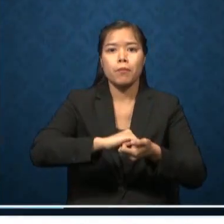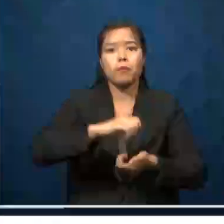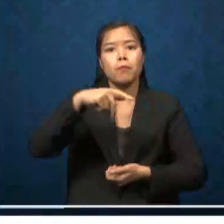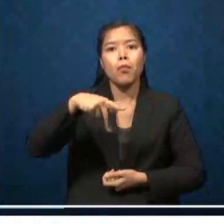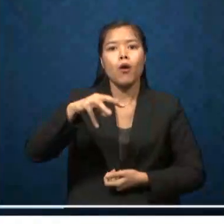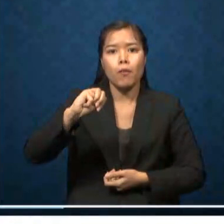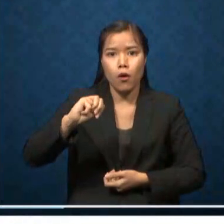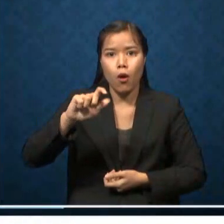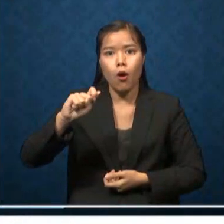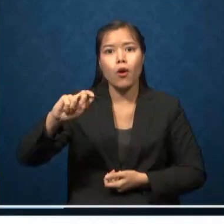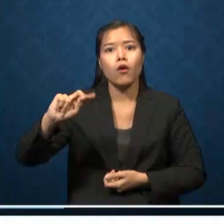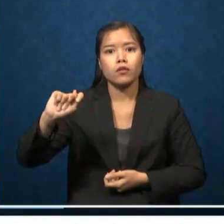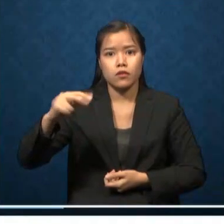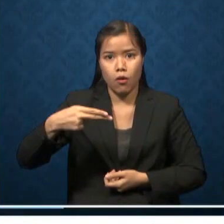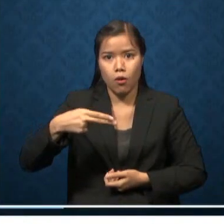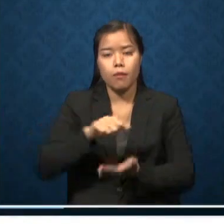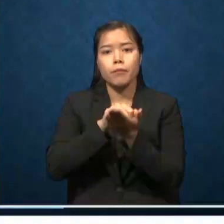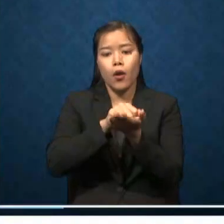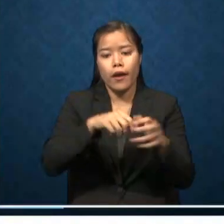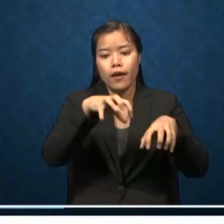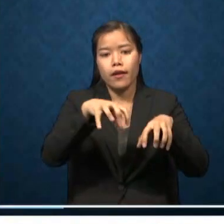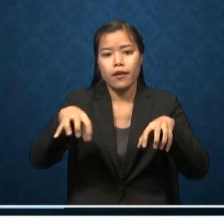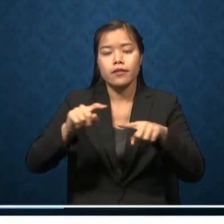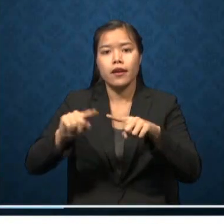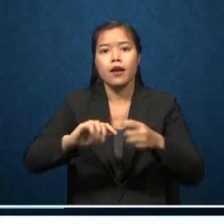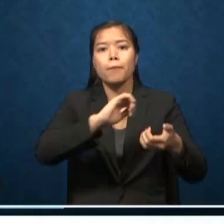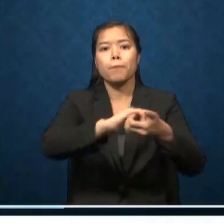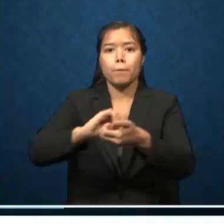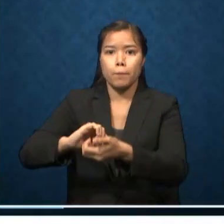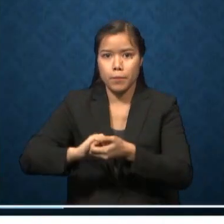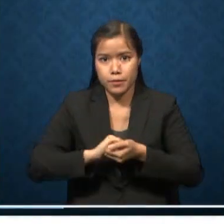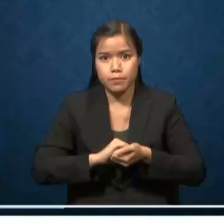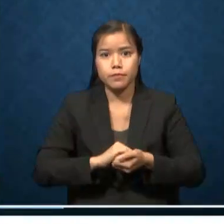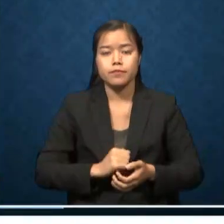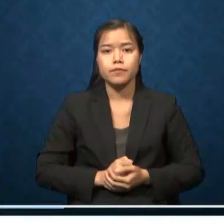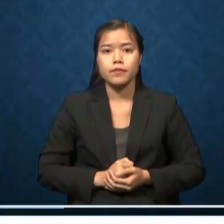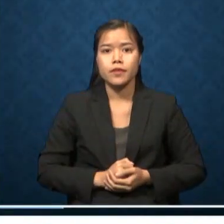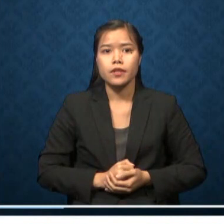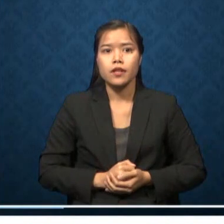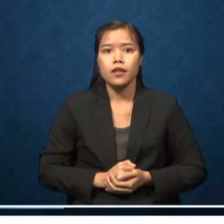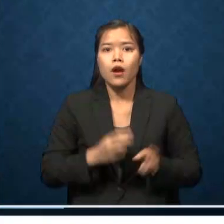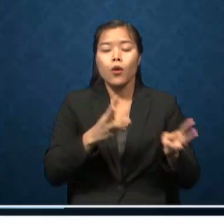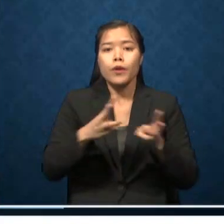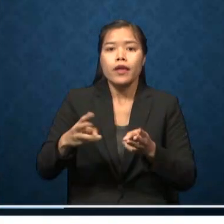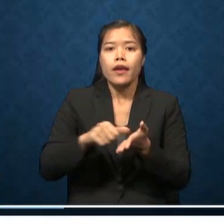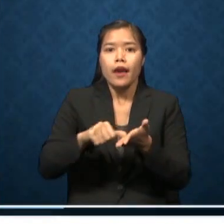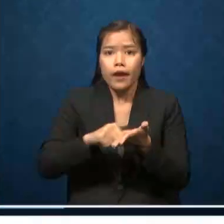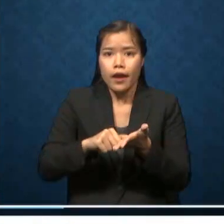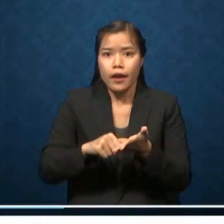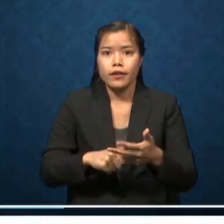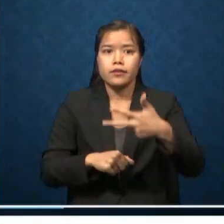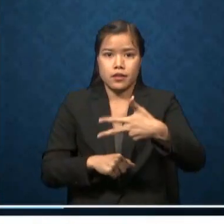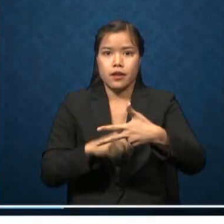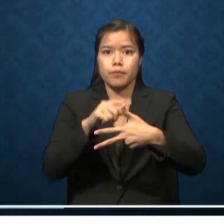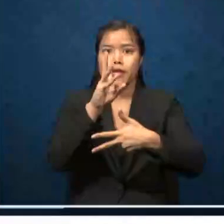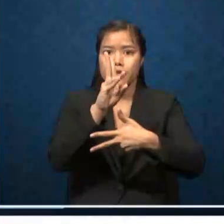นะคะแล้วก็สถานบริบาลหลายส่วนร่วมกับกรมอนามัยสบสแล้วก็กรมการแพทย์นะคะแล้วก็การบำบัดเนี่ยมุ่งเน้น 3ดีนะคะมน